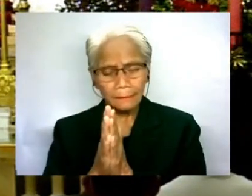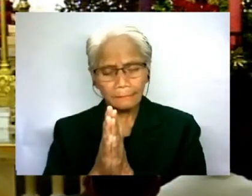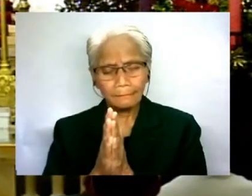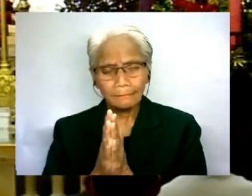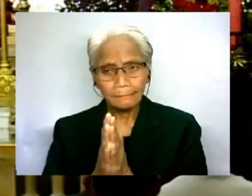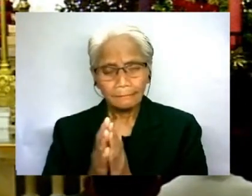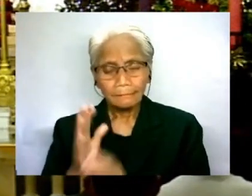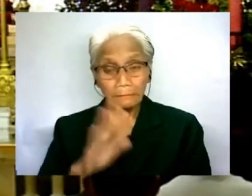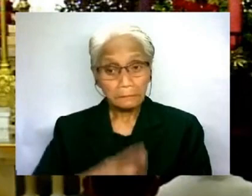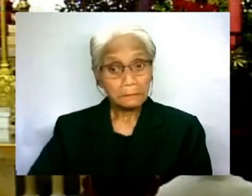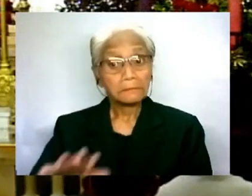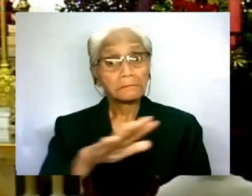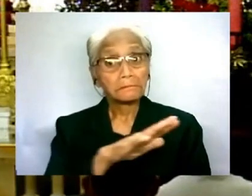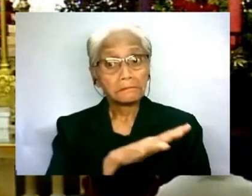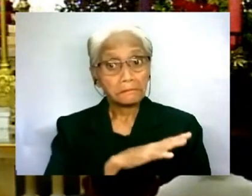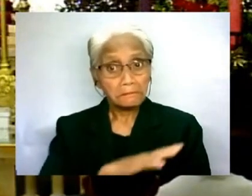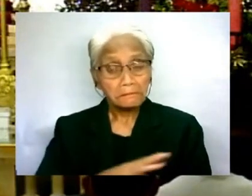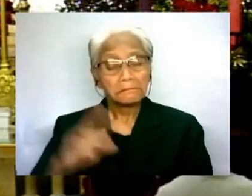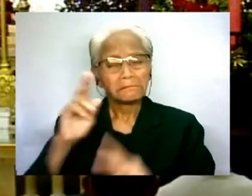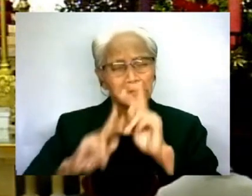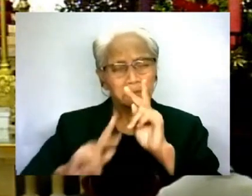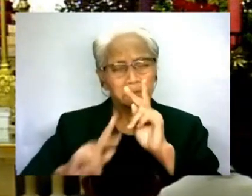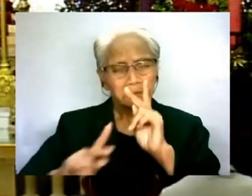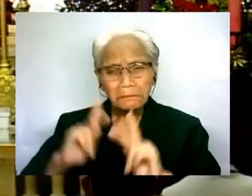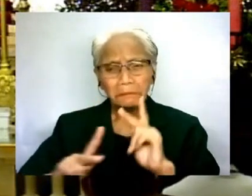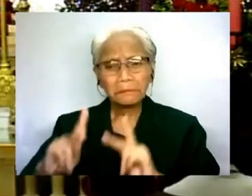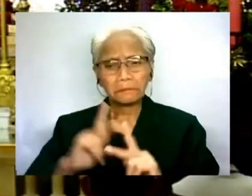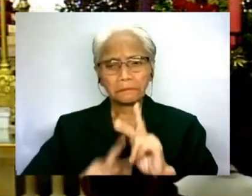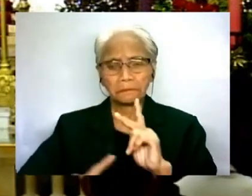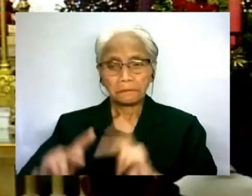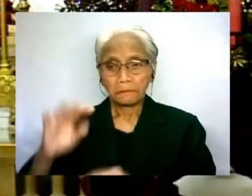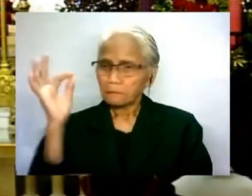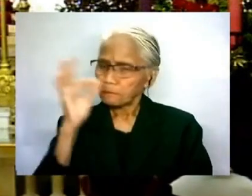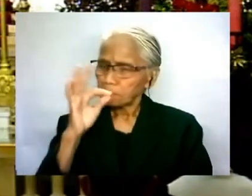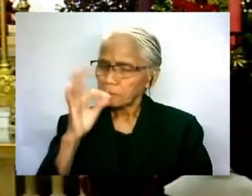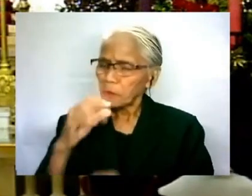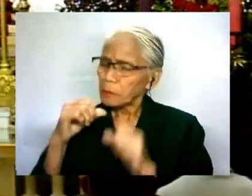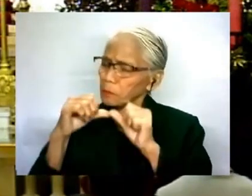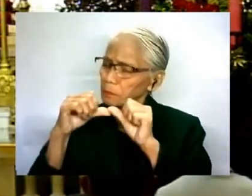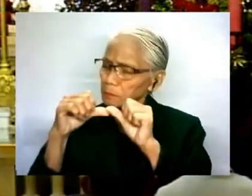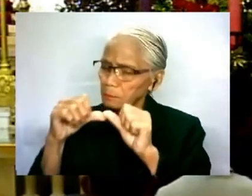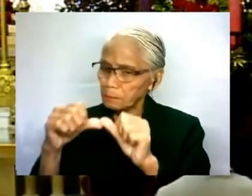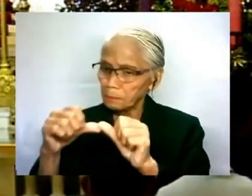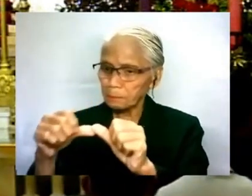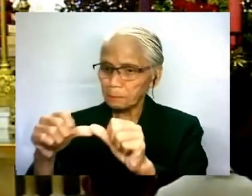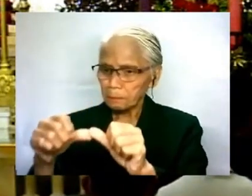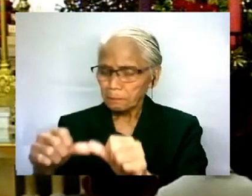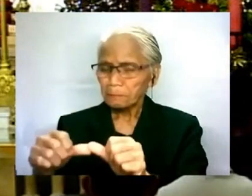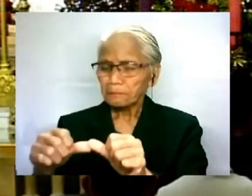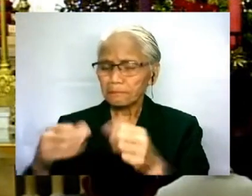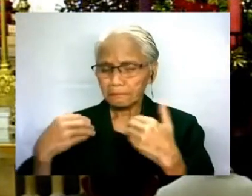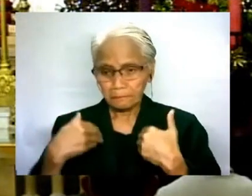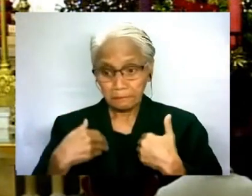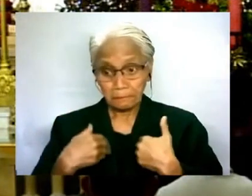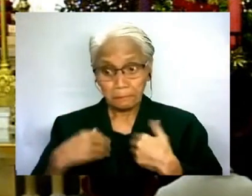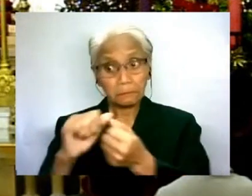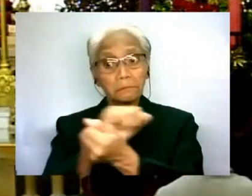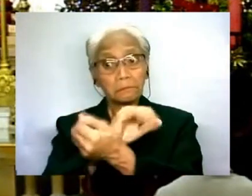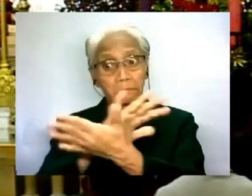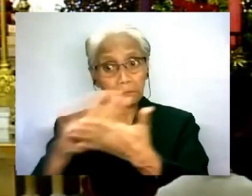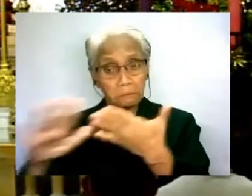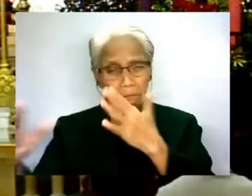mga kababayan at kapatid na patuloy na sinasalanta ng bagyo